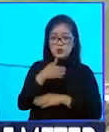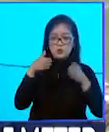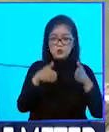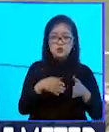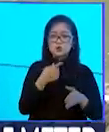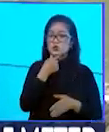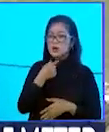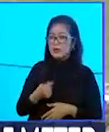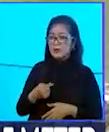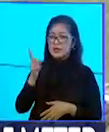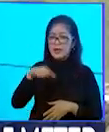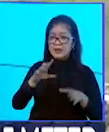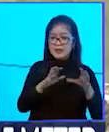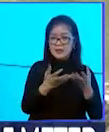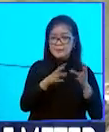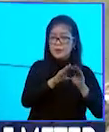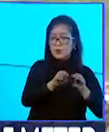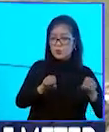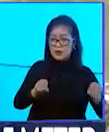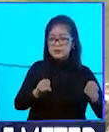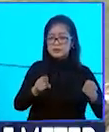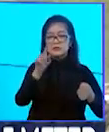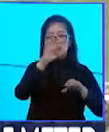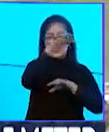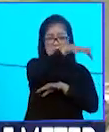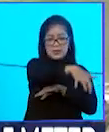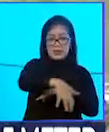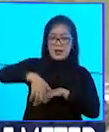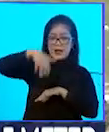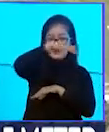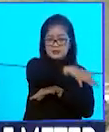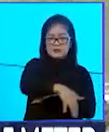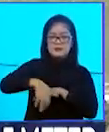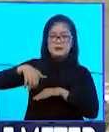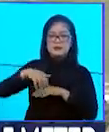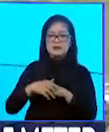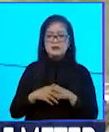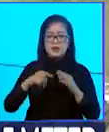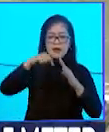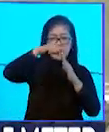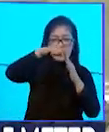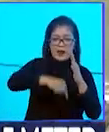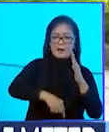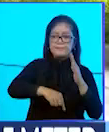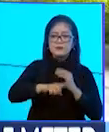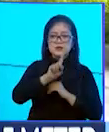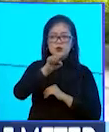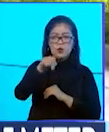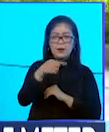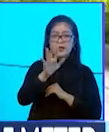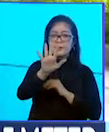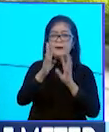pihak dari petugas di lapangan akan melakukan pengerukan dengan kedalaman sekitar 1,5 meter